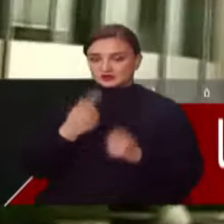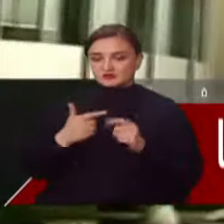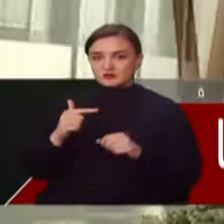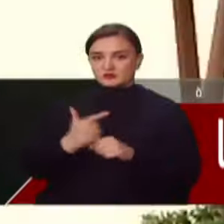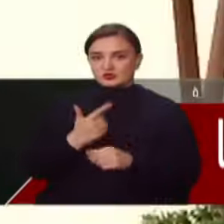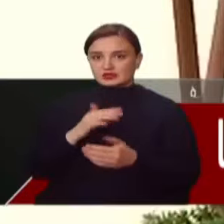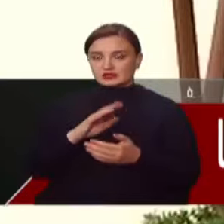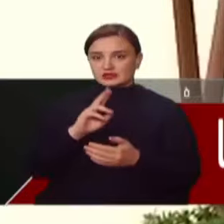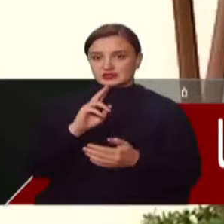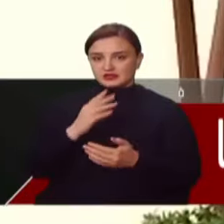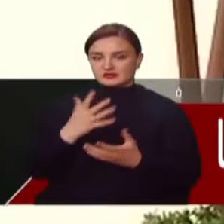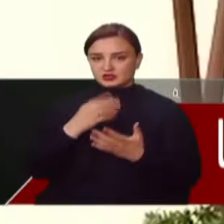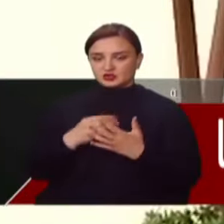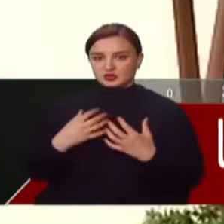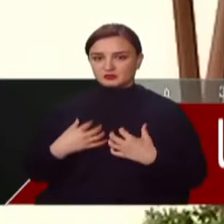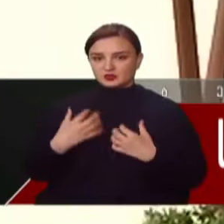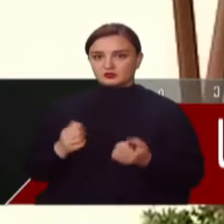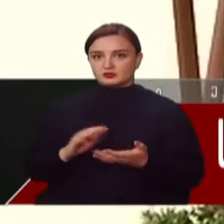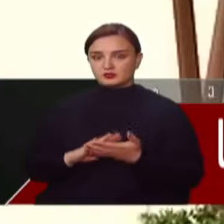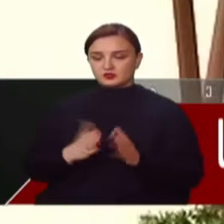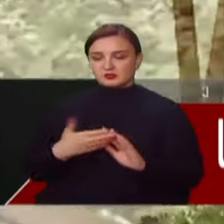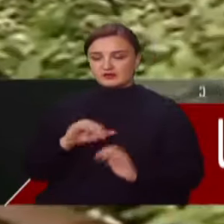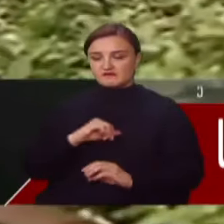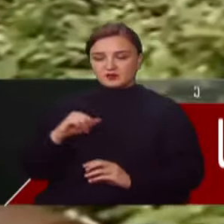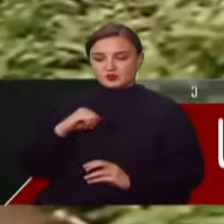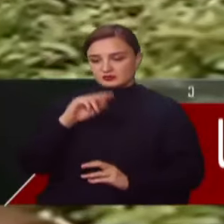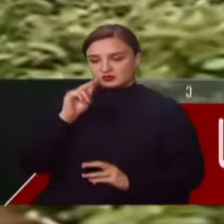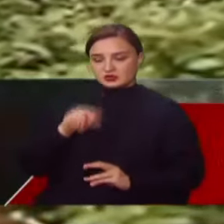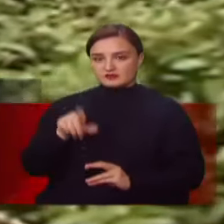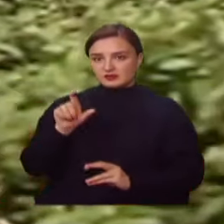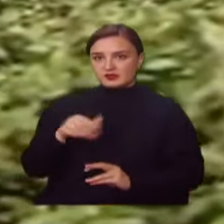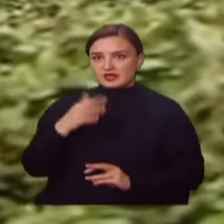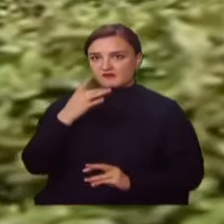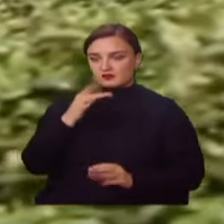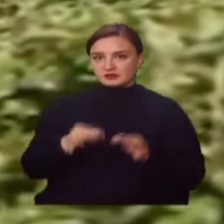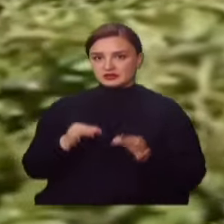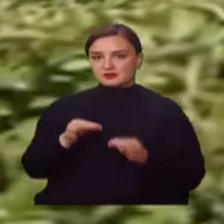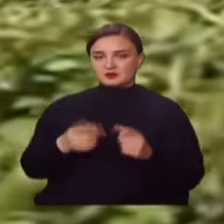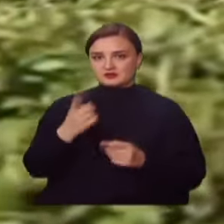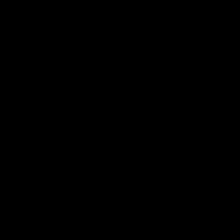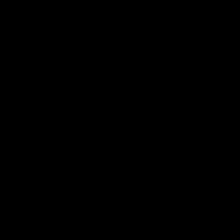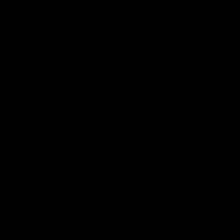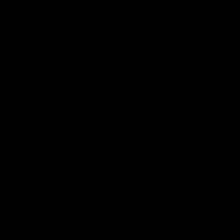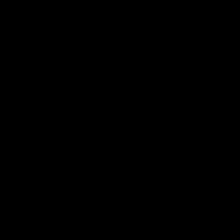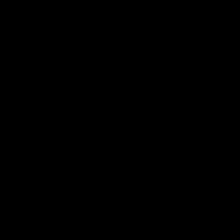სარჩელი მისი ჯანმრთელობის მდგომარეობაზე თავად მსჯავრდებულმა ევროსასამართლოდან გამოიტანა.